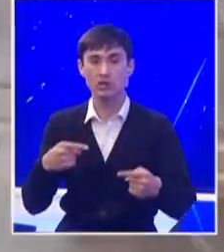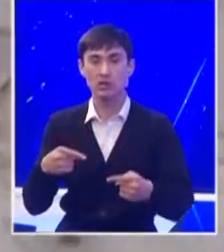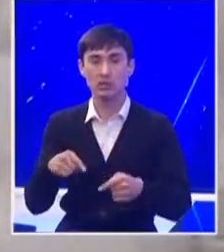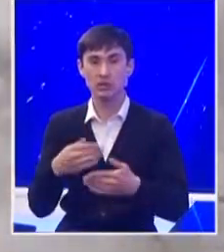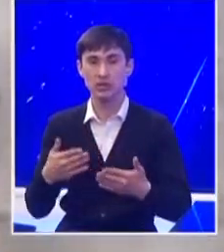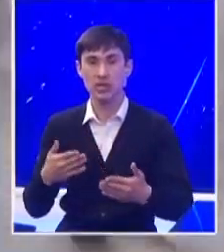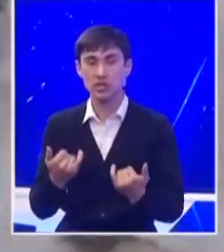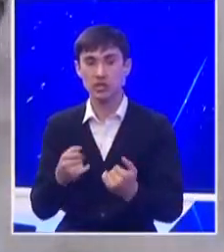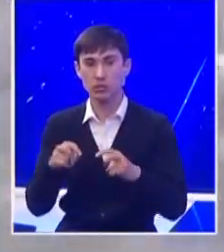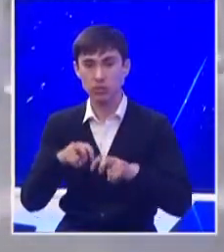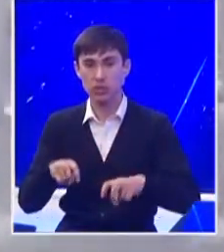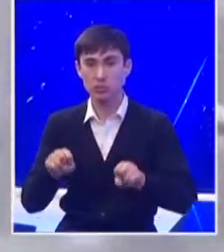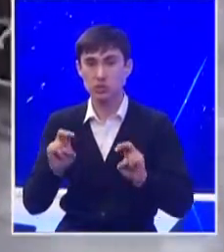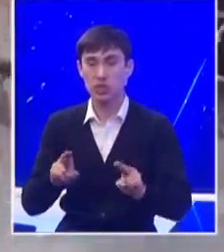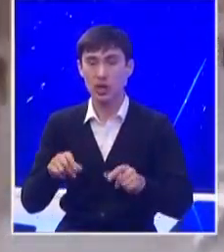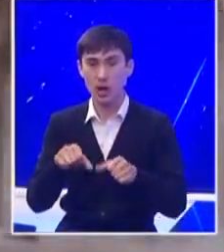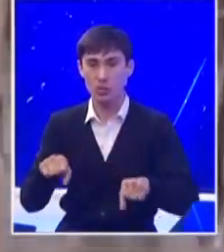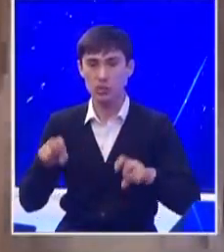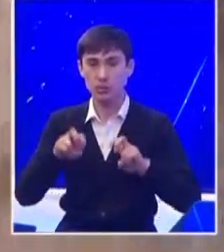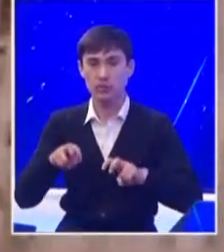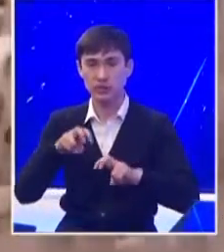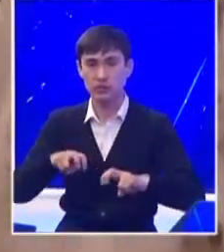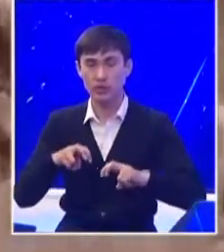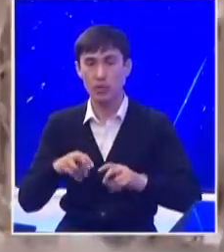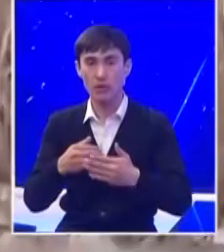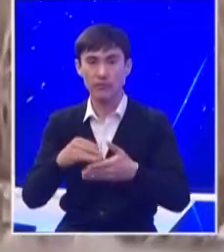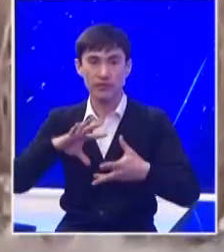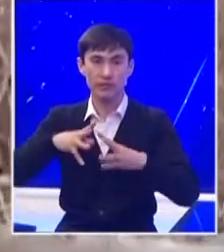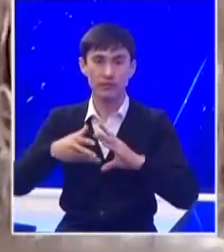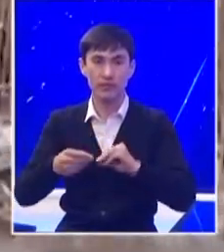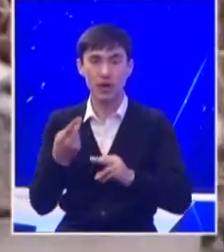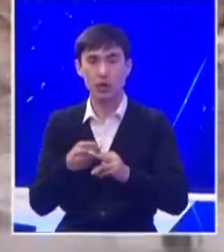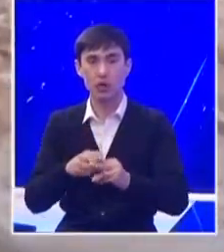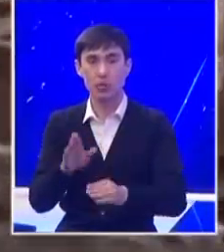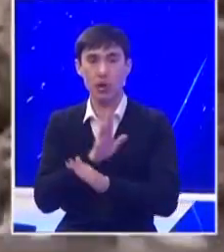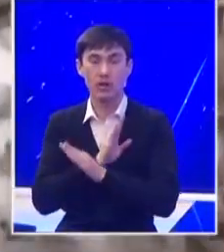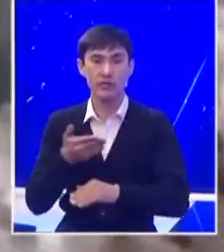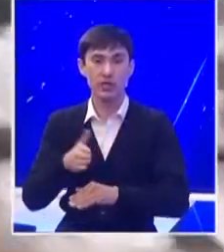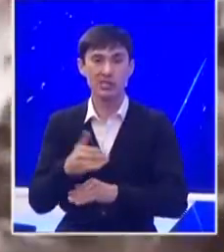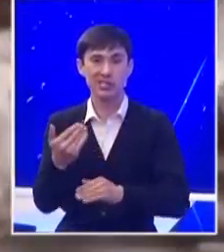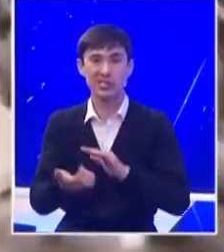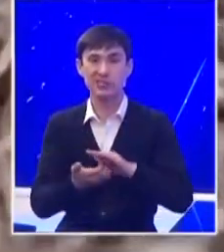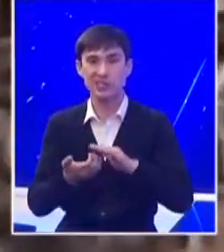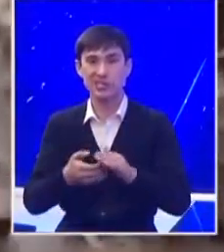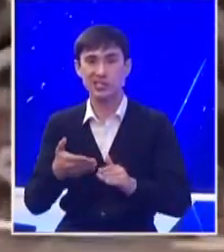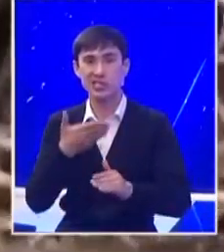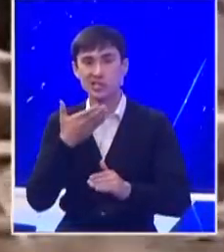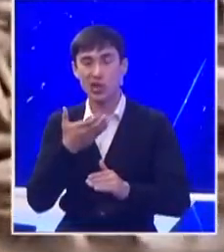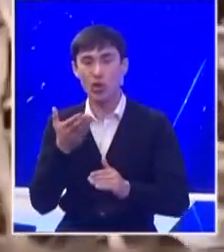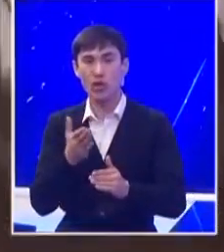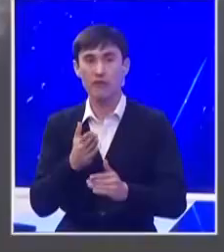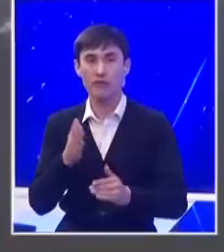месте происшествия работает специальная комиссия, по предварительным выводам которой рыба погибла из-за дефицита кислорода в